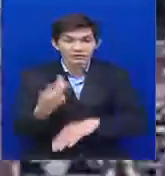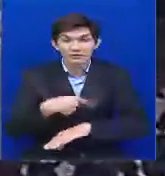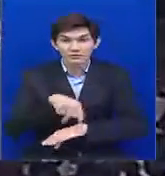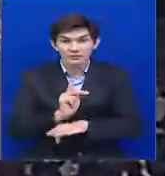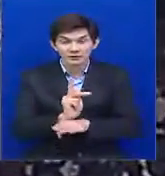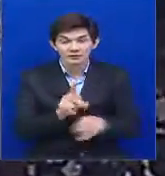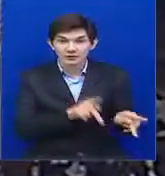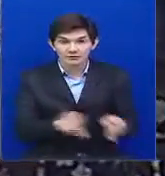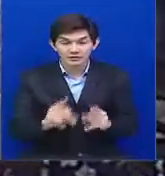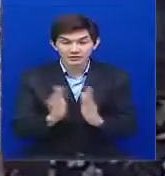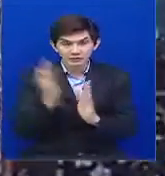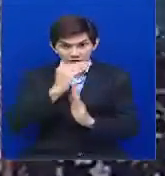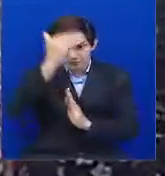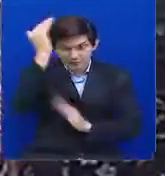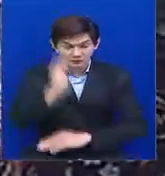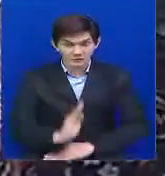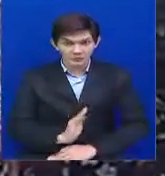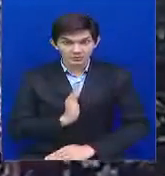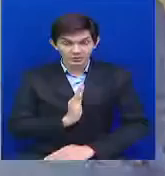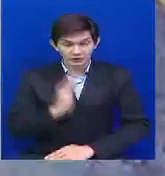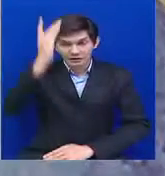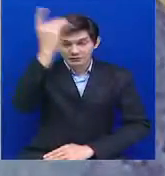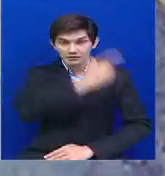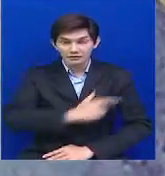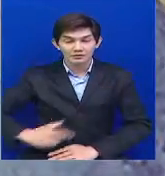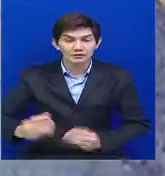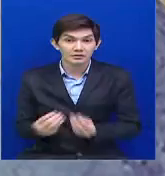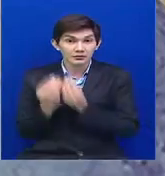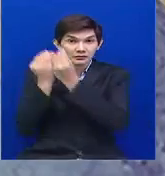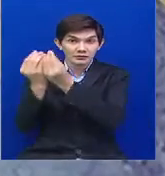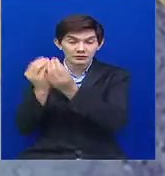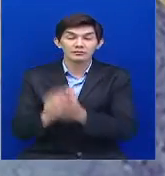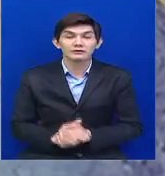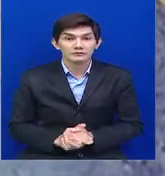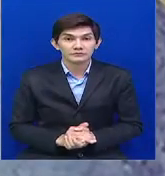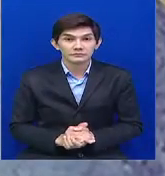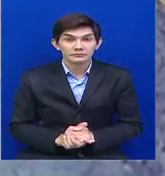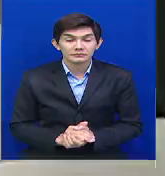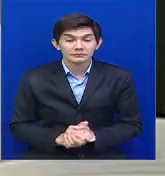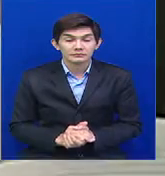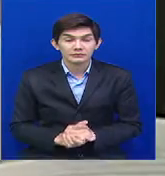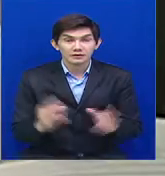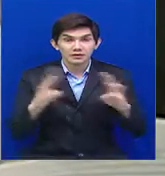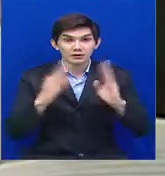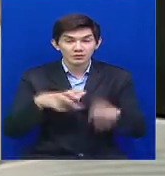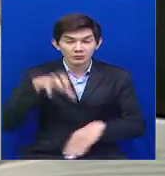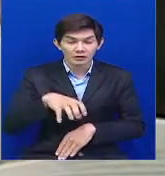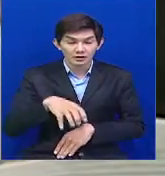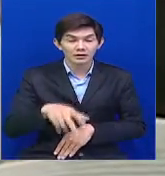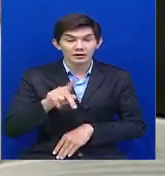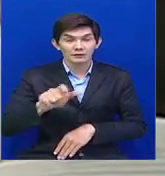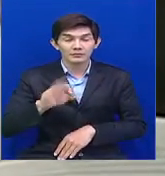ในพิธีบาชาอุปสมบทเฉลิมพระเกียรติสมเด็จพระนางเจ้าสิริกิติ์พระบรมราชินีนาถที่วัดพิชยญาติการาม